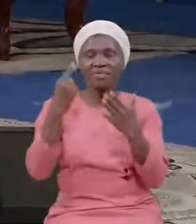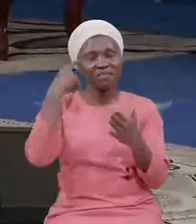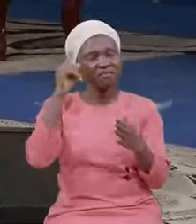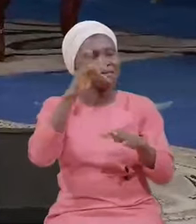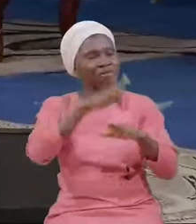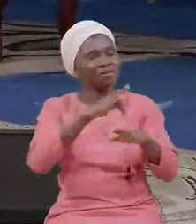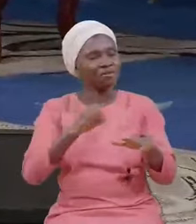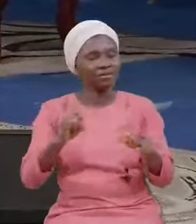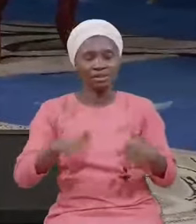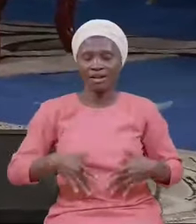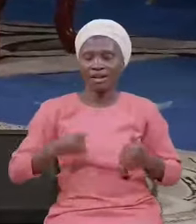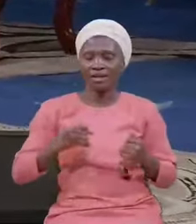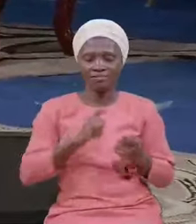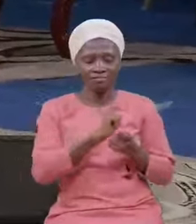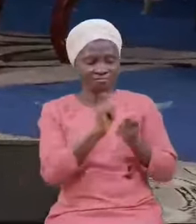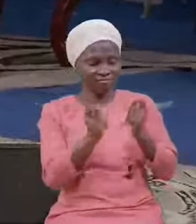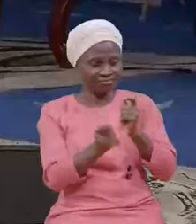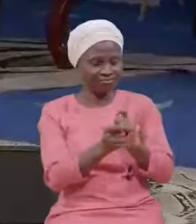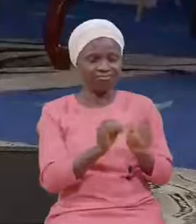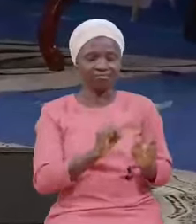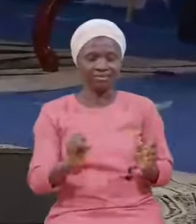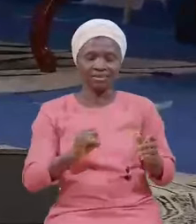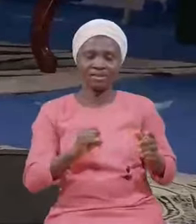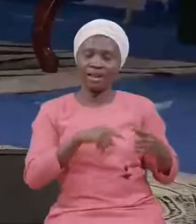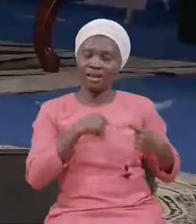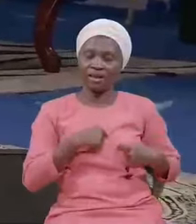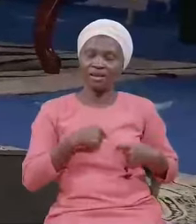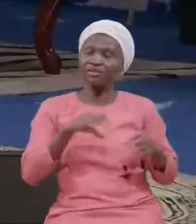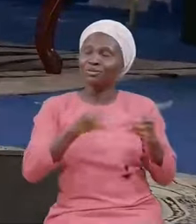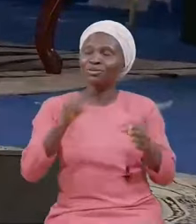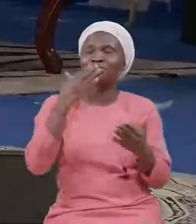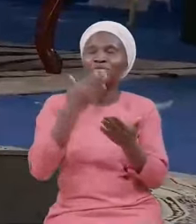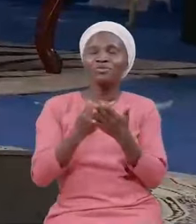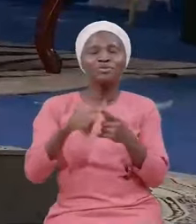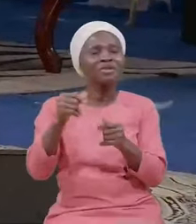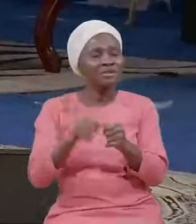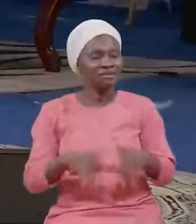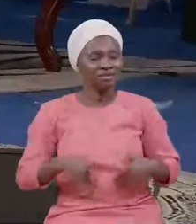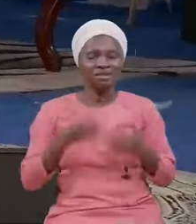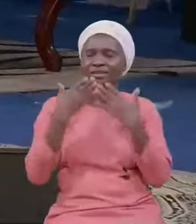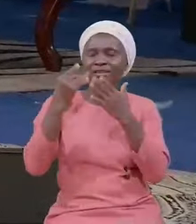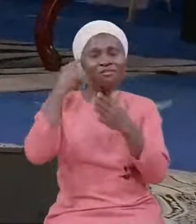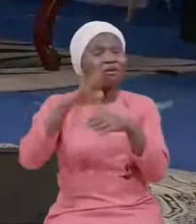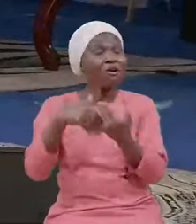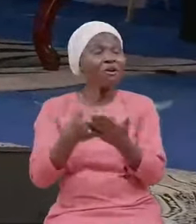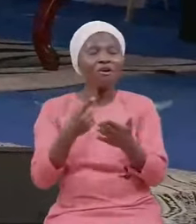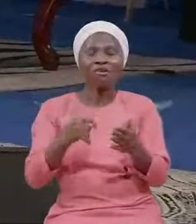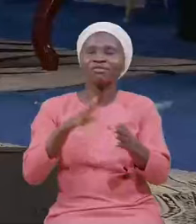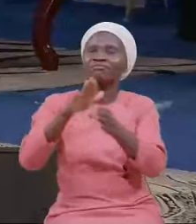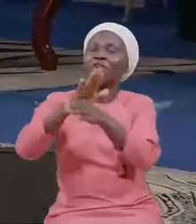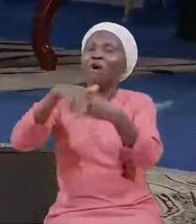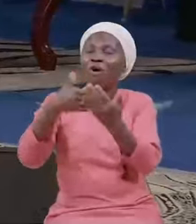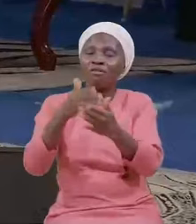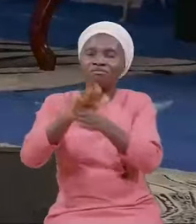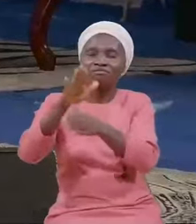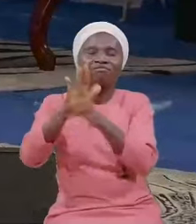retraite. Merci pour les vies que tu touches, pour que les cœurs que tu transformes, parce que tu fais du bien dans